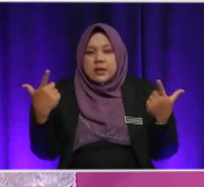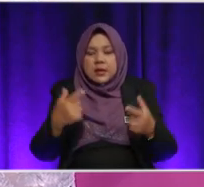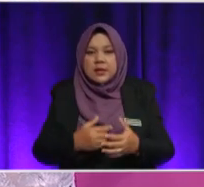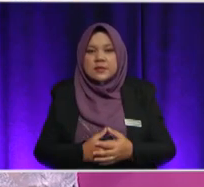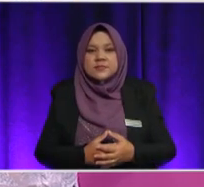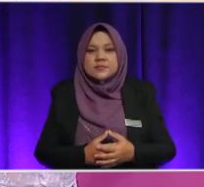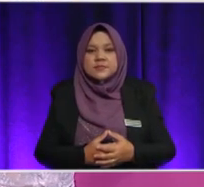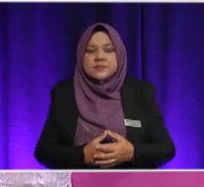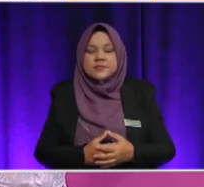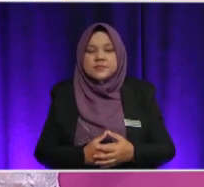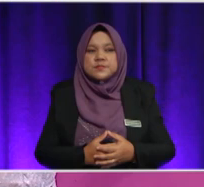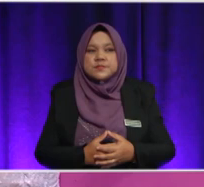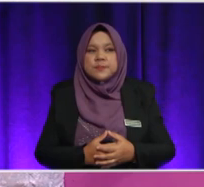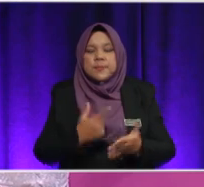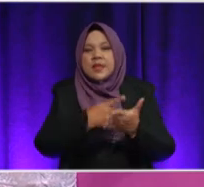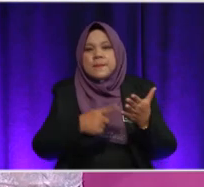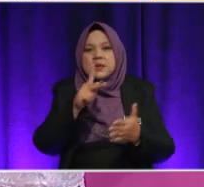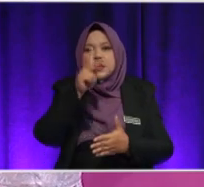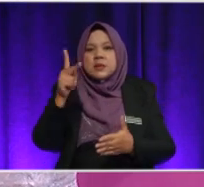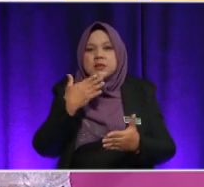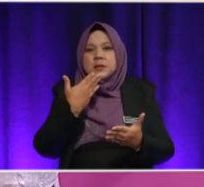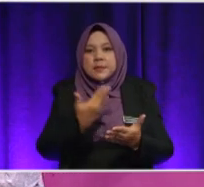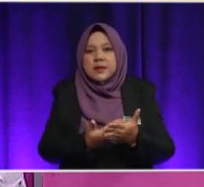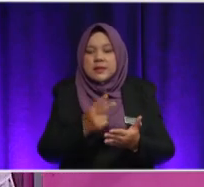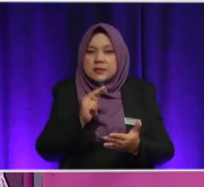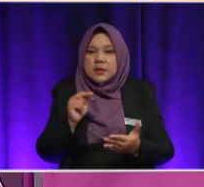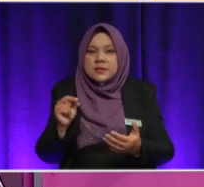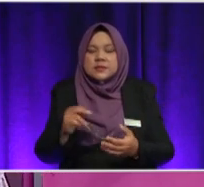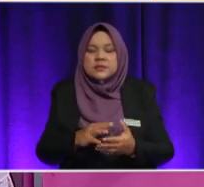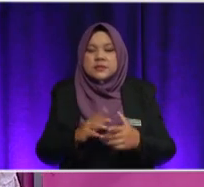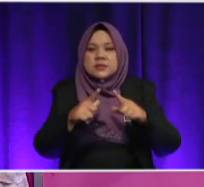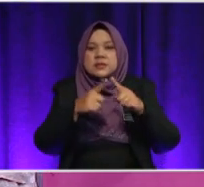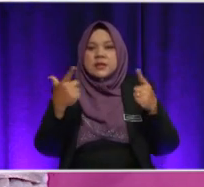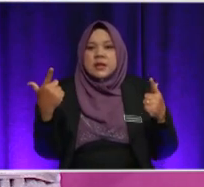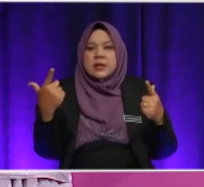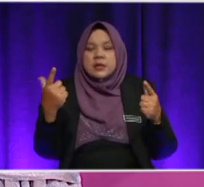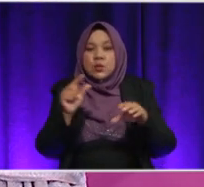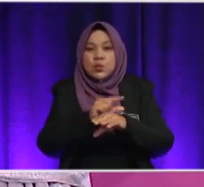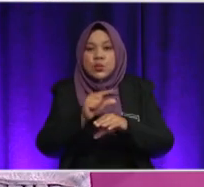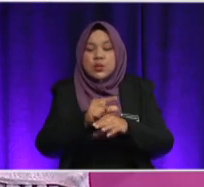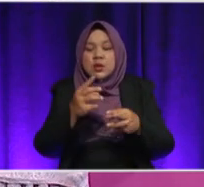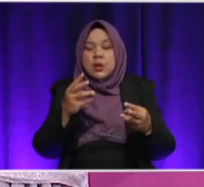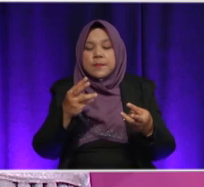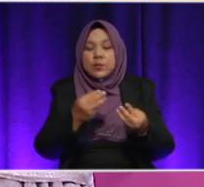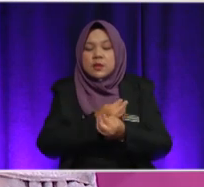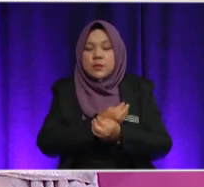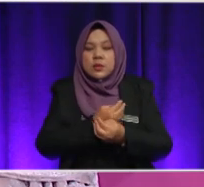apakah kebaikannya adalah di mana selain dari padi kita menggunakan perupa